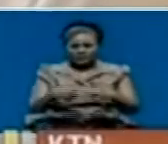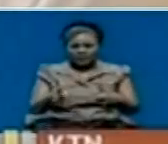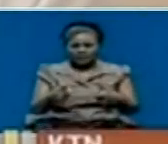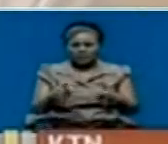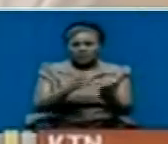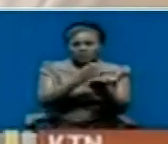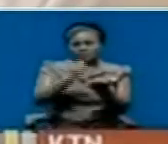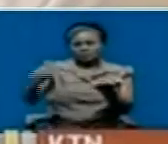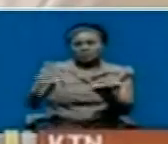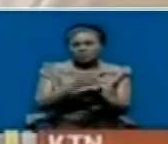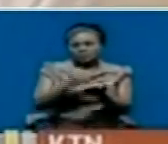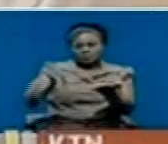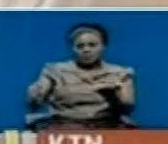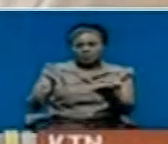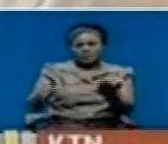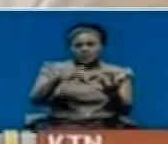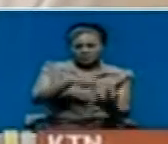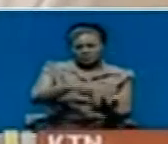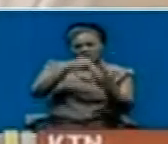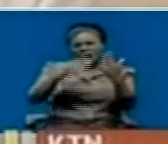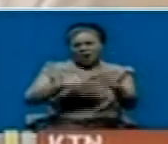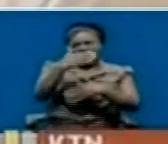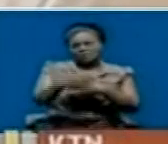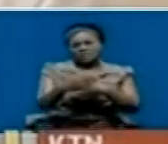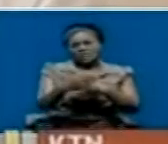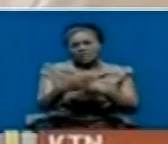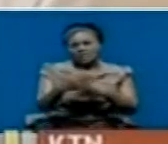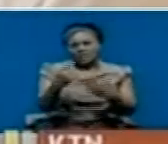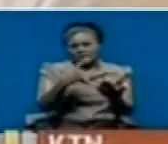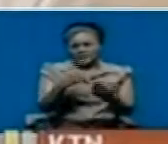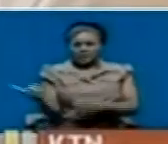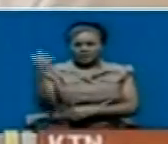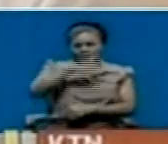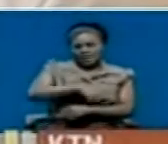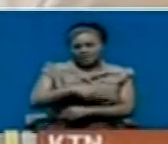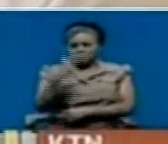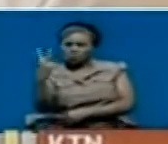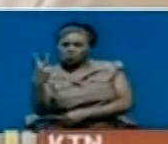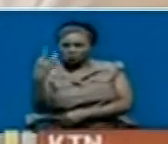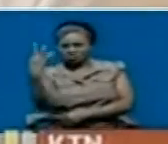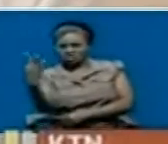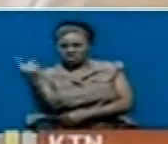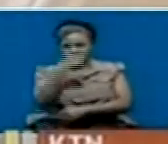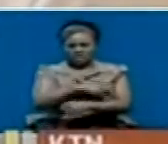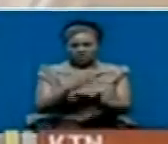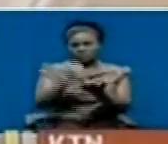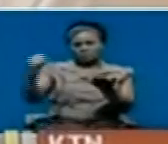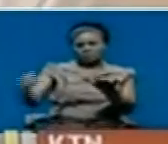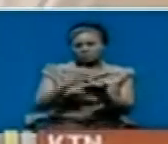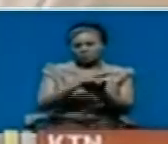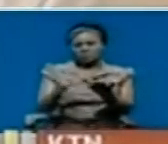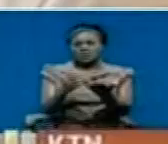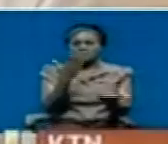discharging, especially let's say after 2 days, 2-3 days, we'll start discharging